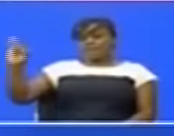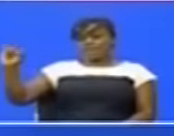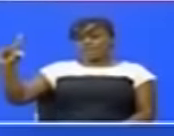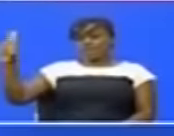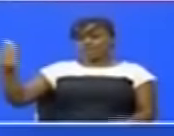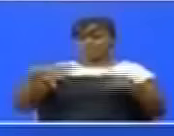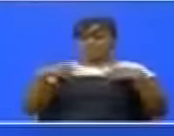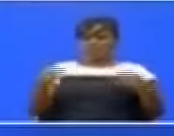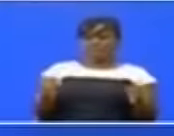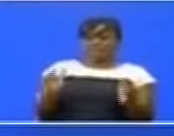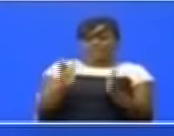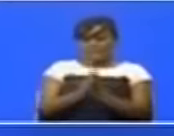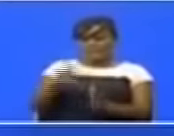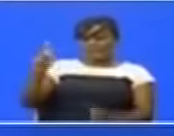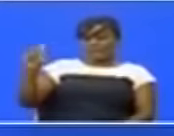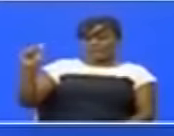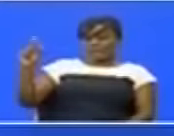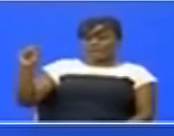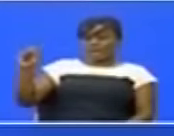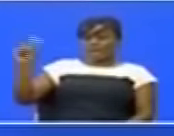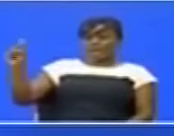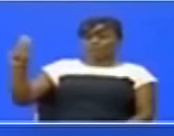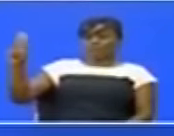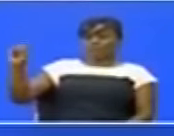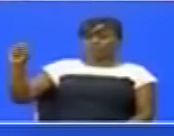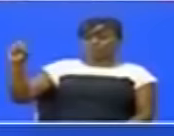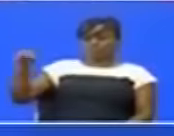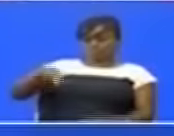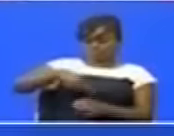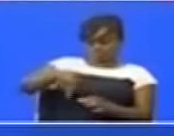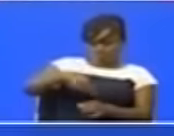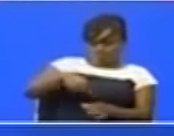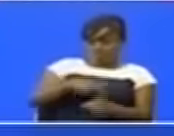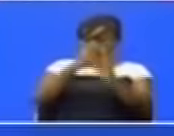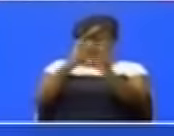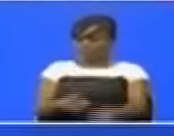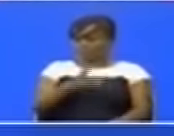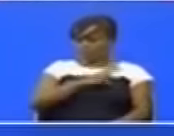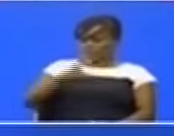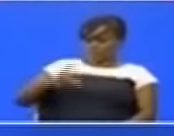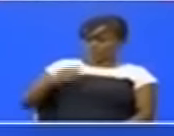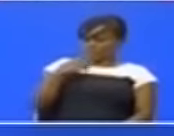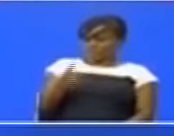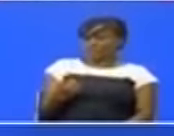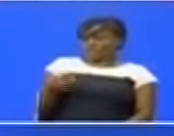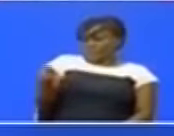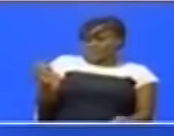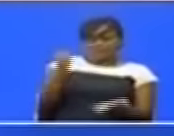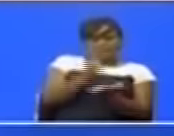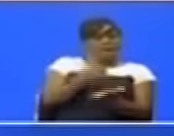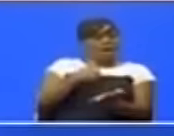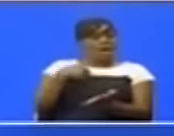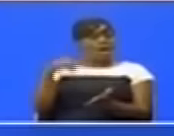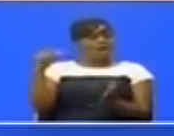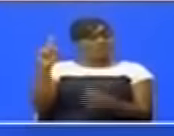afya na Dan Kazungu katika wizara ya uchimbaji madini. Katika ripoti za kamati hizo, walisema kuwa wateuliwa hao hawakuwa na